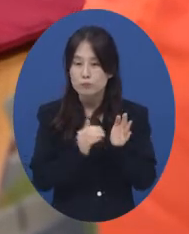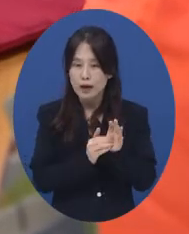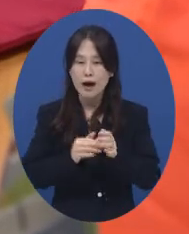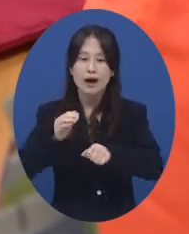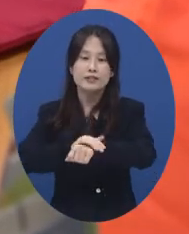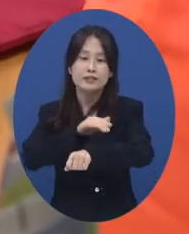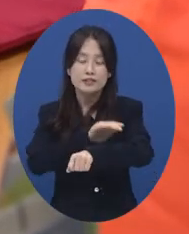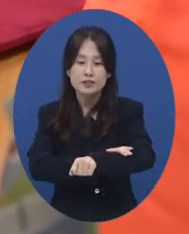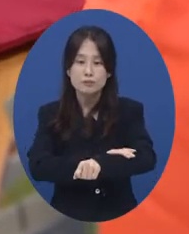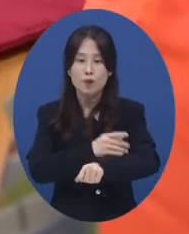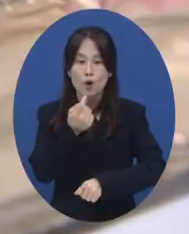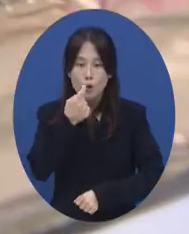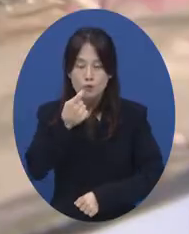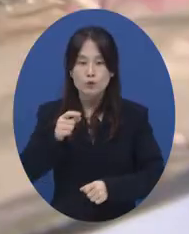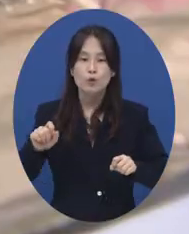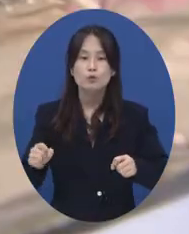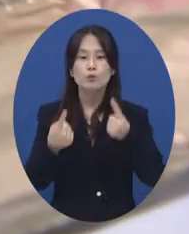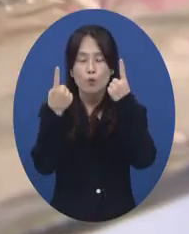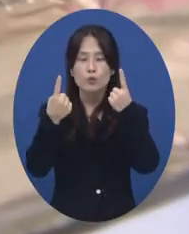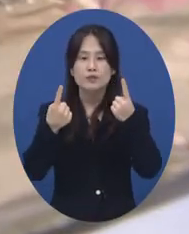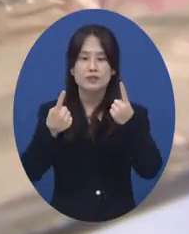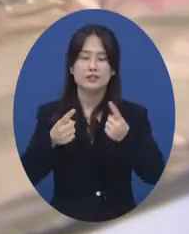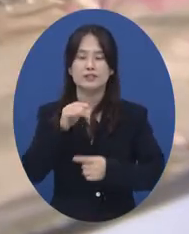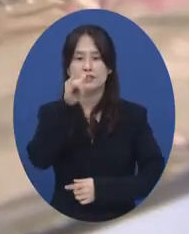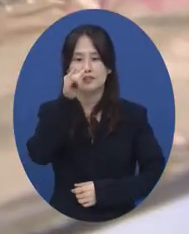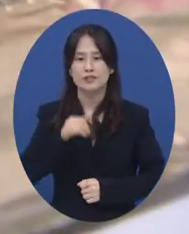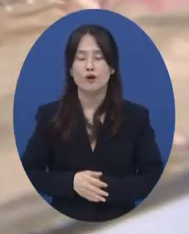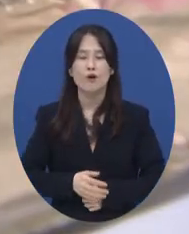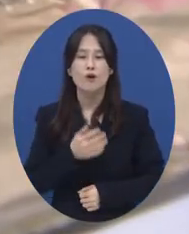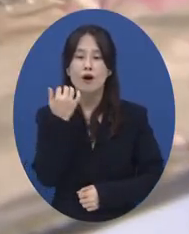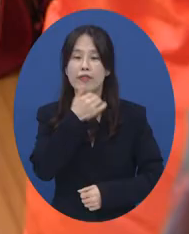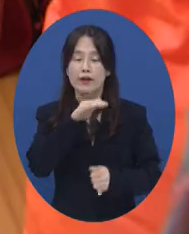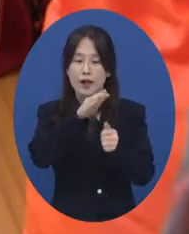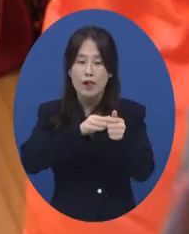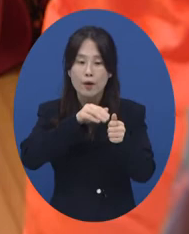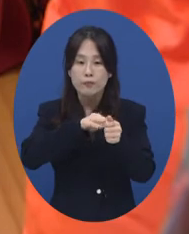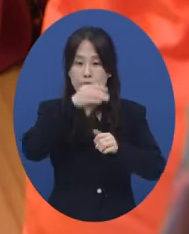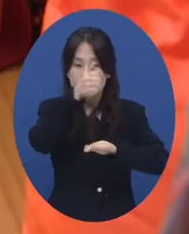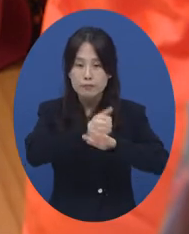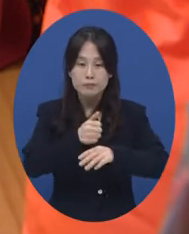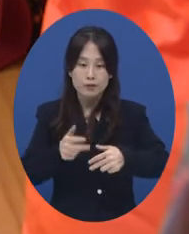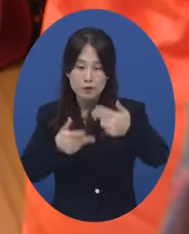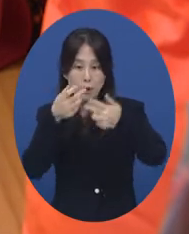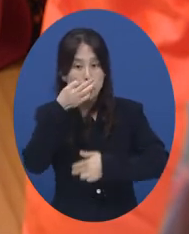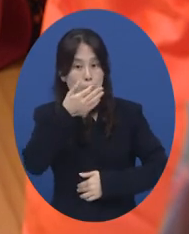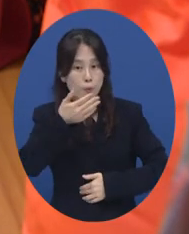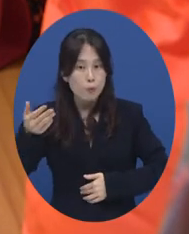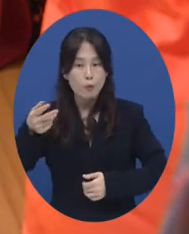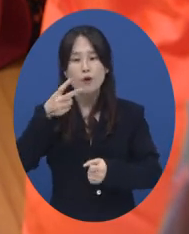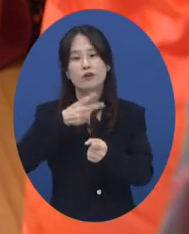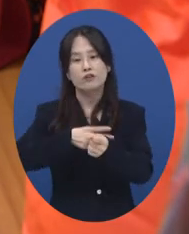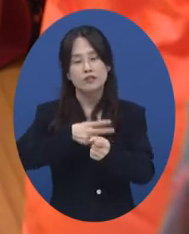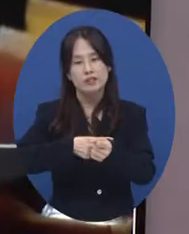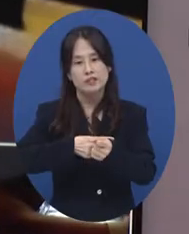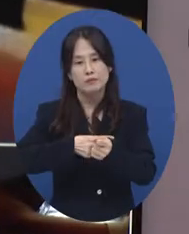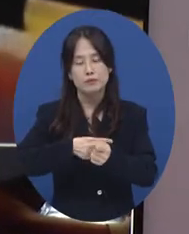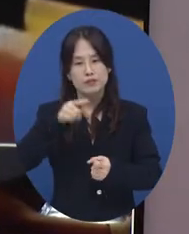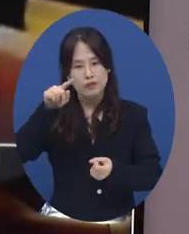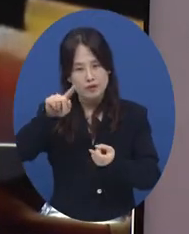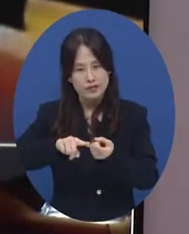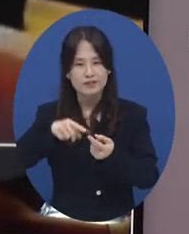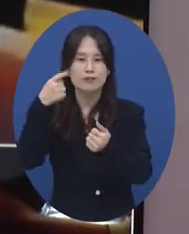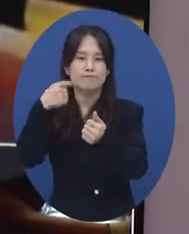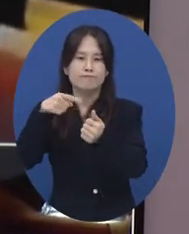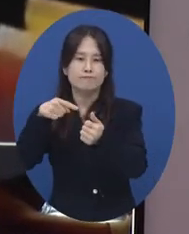교육도 마치 한 공간에 있는 듯합니다. 염색 결과물을 화상으로 보여주고 강사는 이른바 랜선